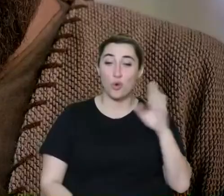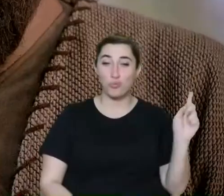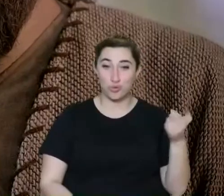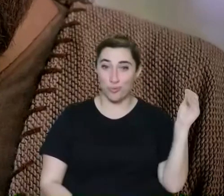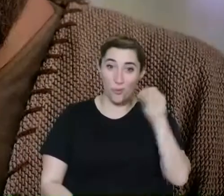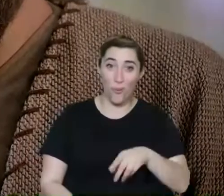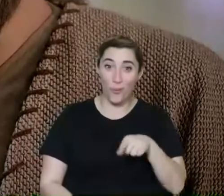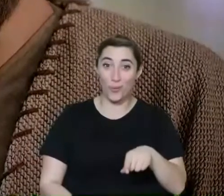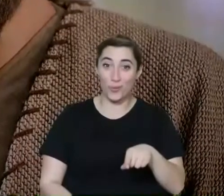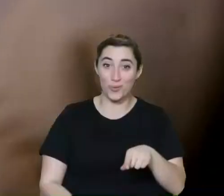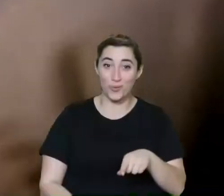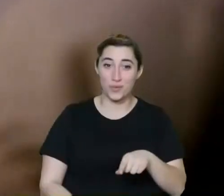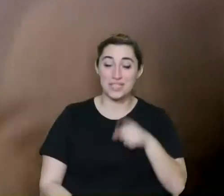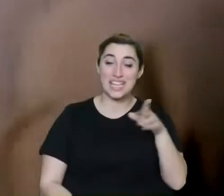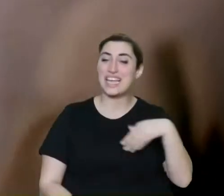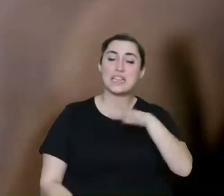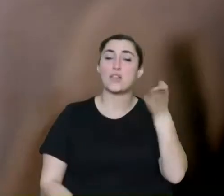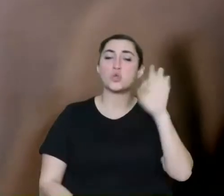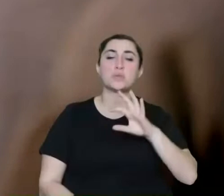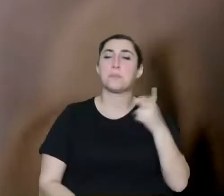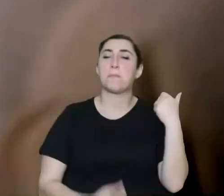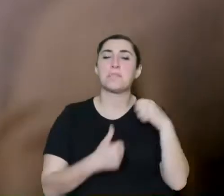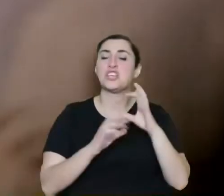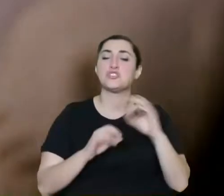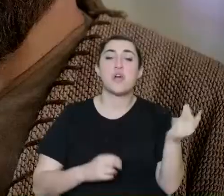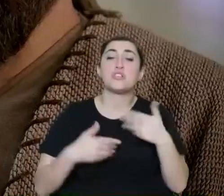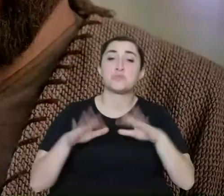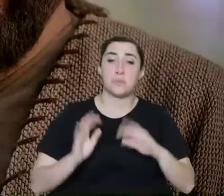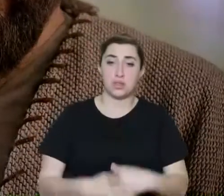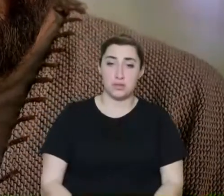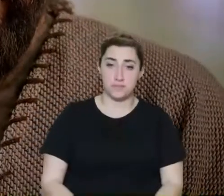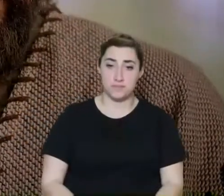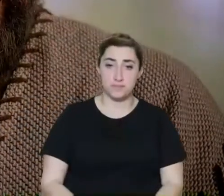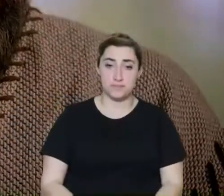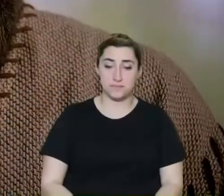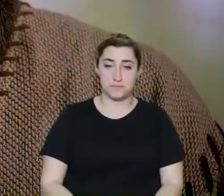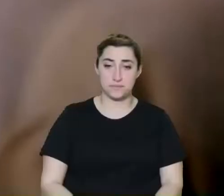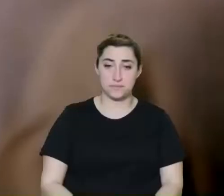getirmiş idin. Sen gittikten sonra bir daha hiç kaçmadı.